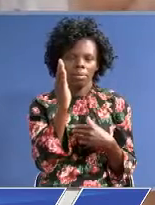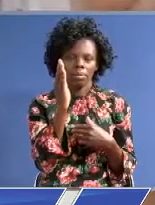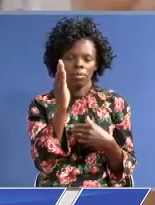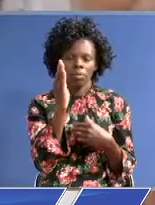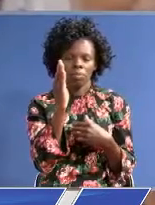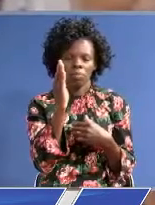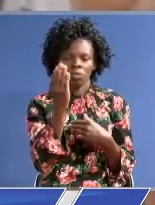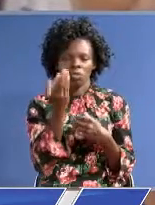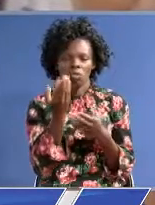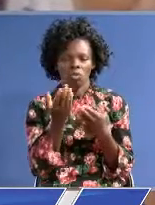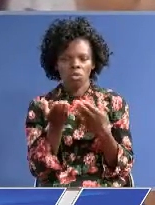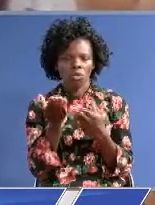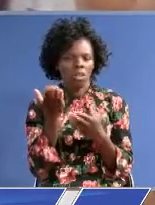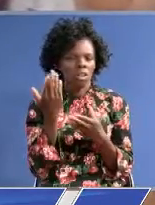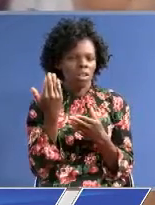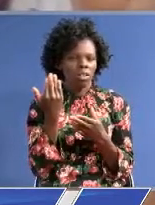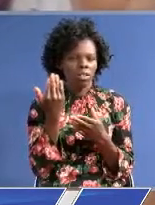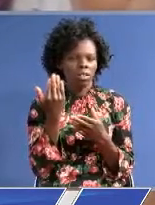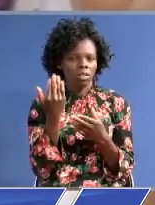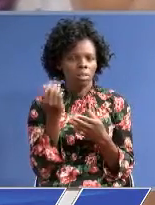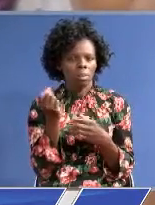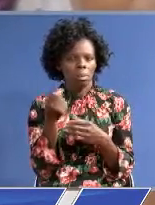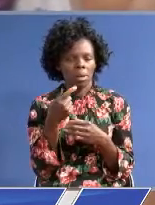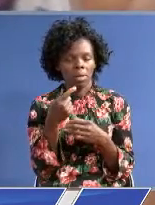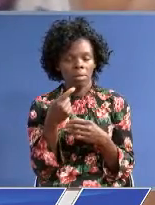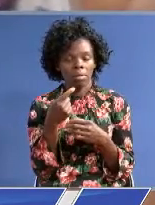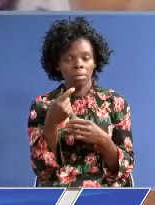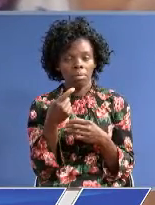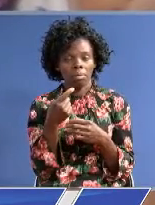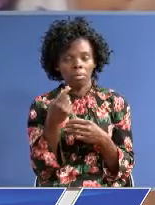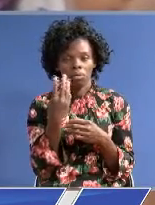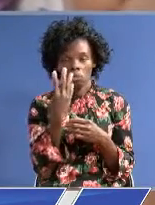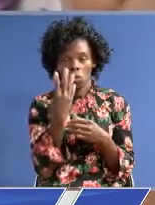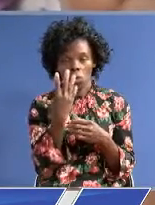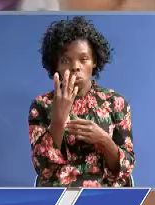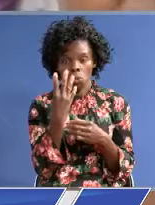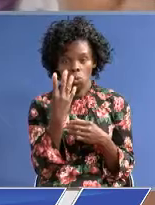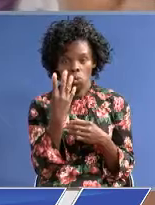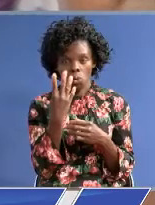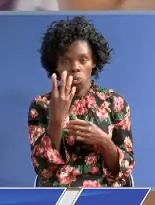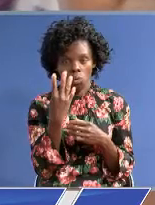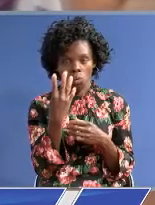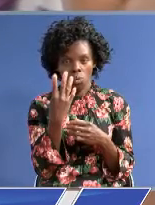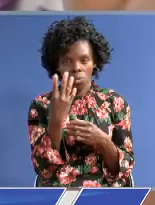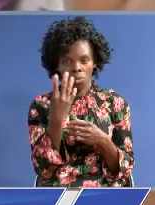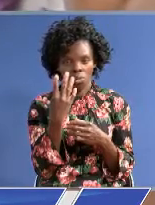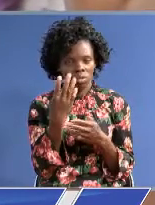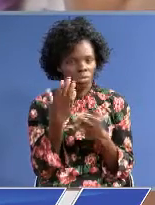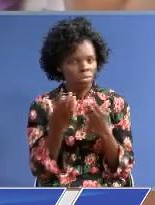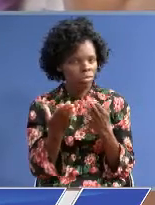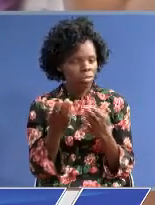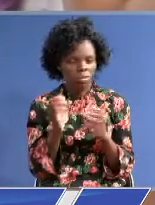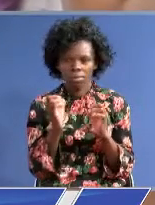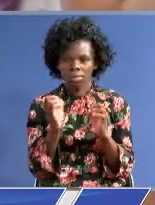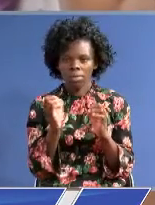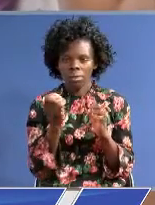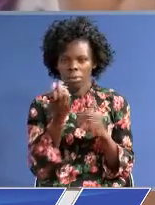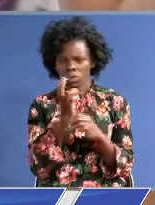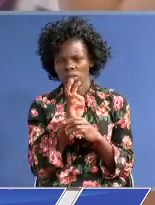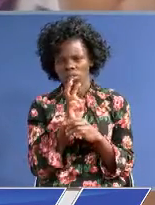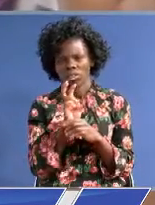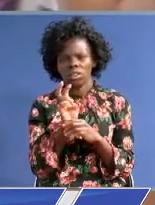muda wa mwezi uliopita, mwezi mmoja tukawa na visa vinne, na si jambo la kawaida. Kwa hivyo